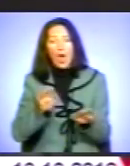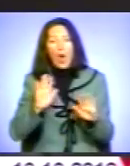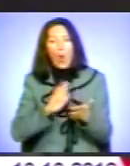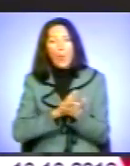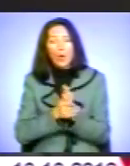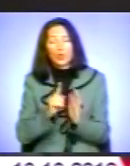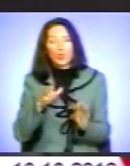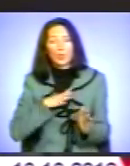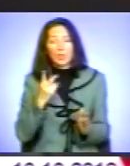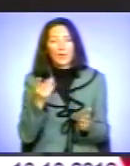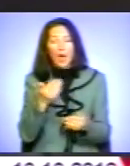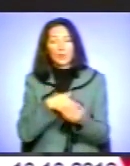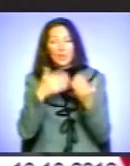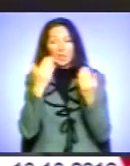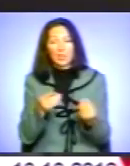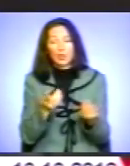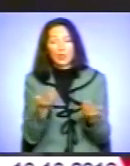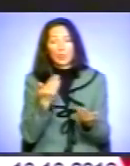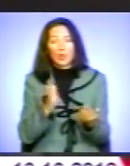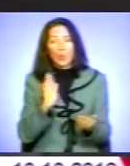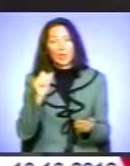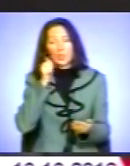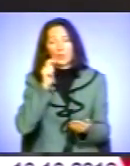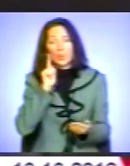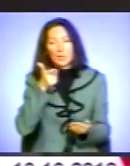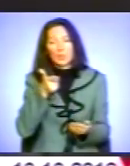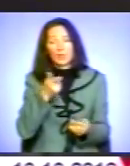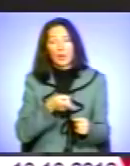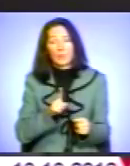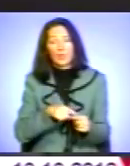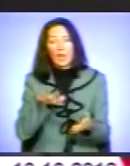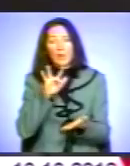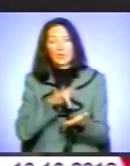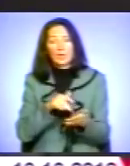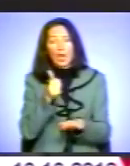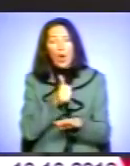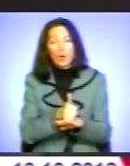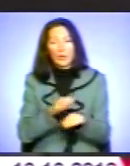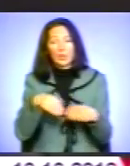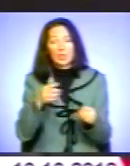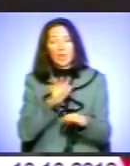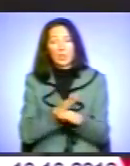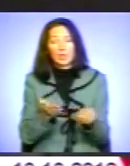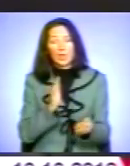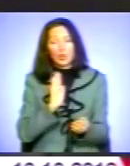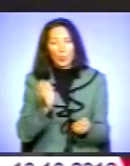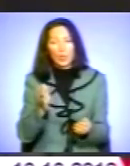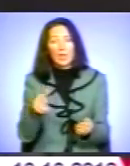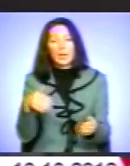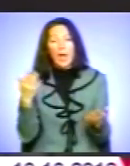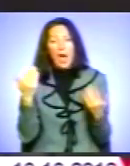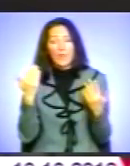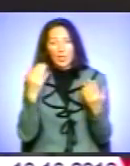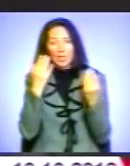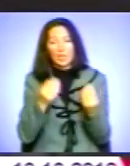останні дні, що це буде можливо завтра, можливо післязавтра. Тобто це міський голова видасть розпорядження, навіть якщо це буде на вихідні, ми будемо на вихідні виходити на